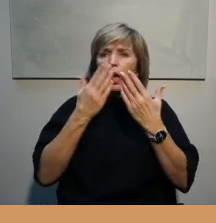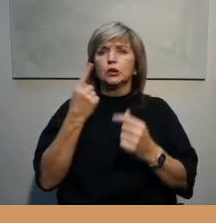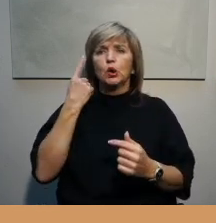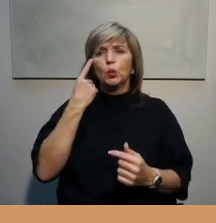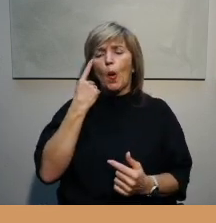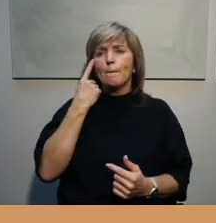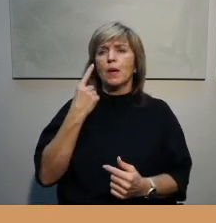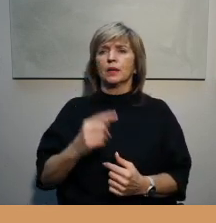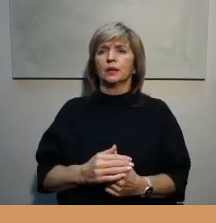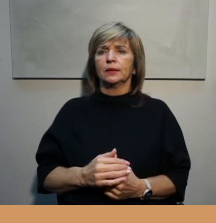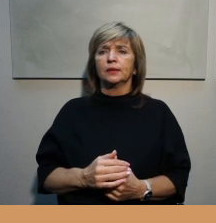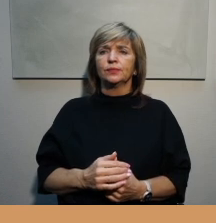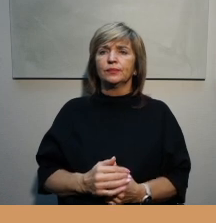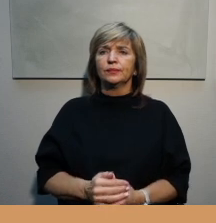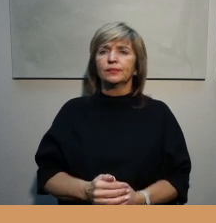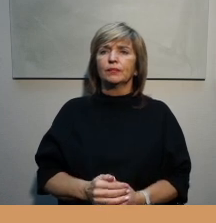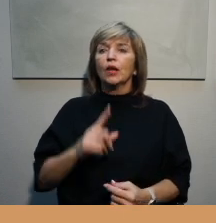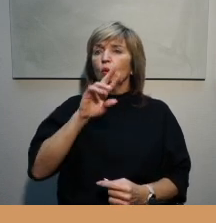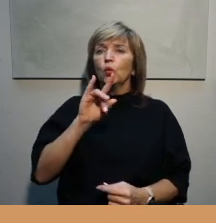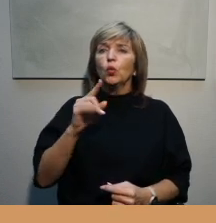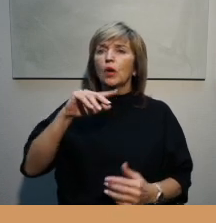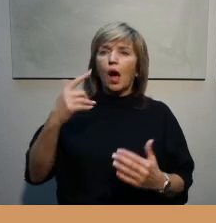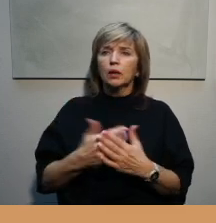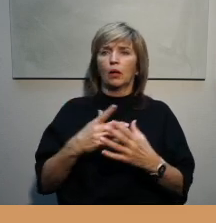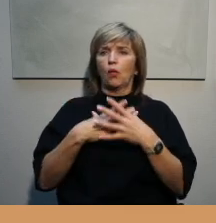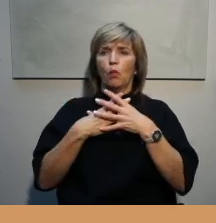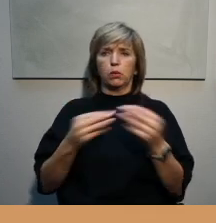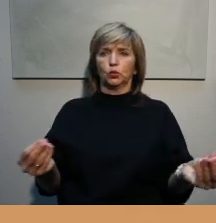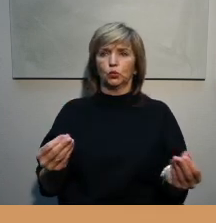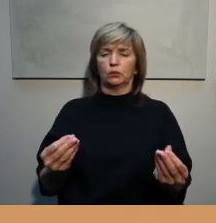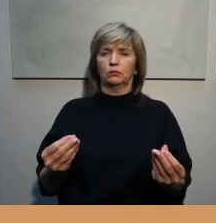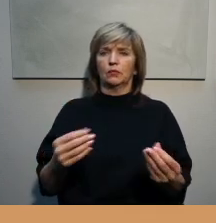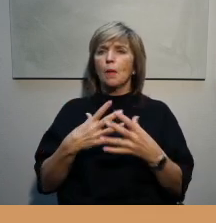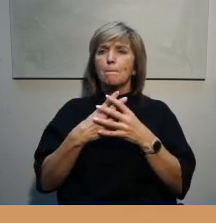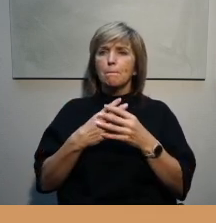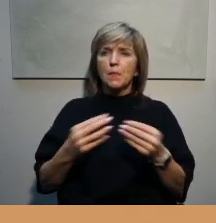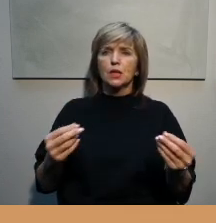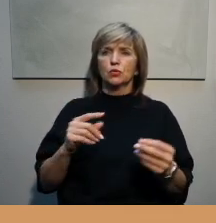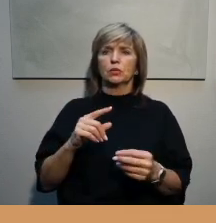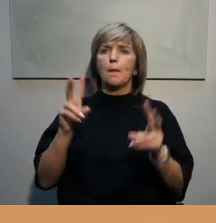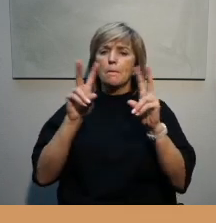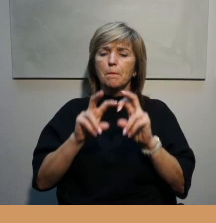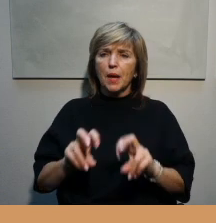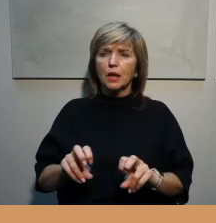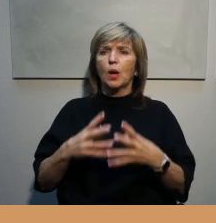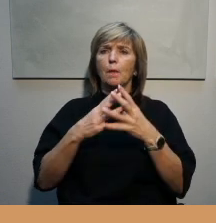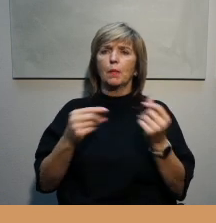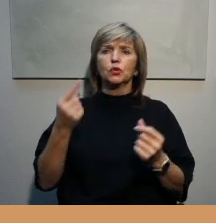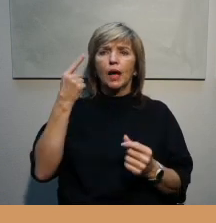domāt. Un atkal kaut kur pazaudējamies. Pazaudējamies pētījumos,